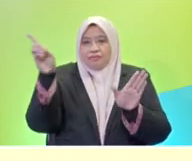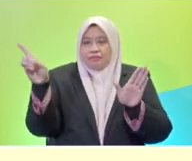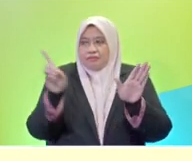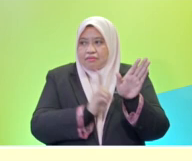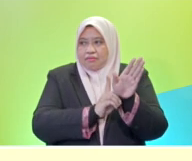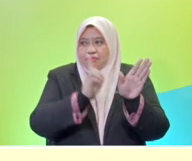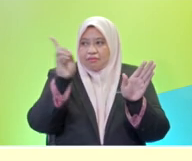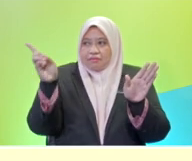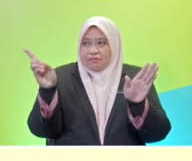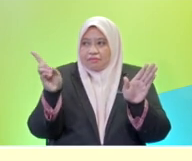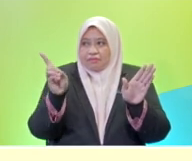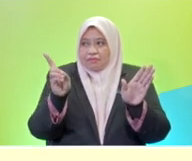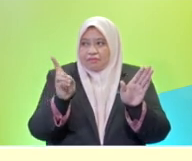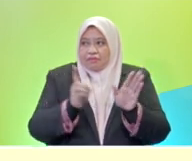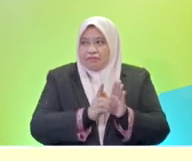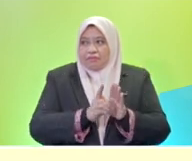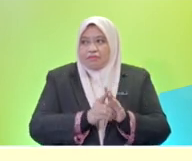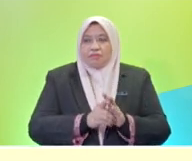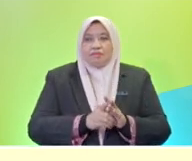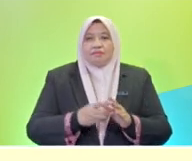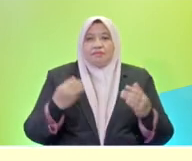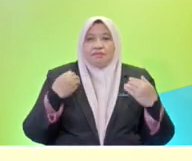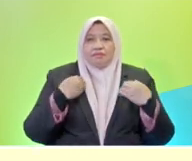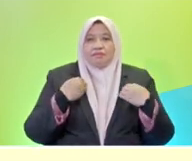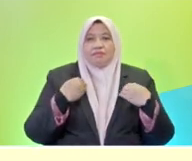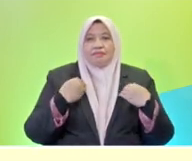besar, lepas tu dia mengecik dia jadi ranting.